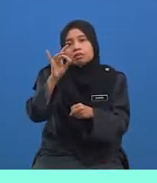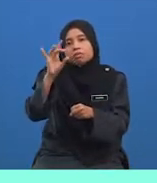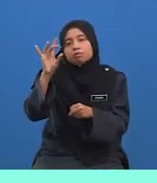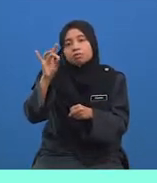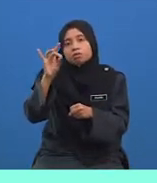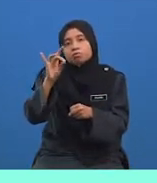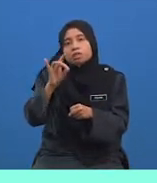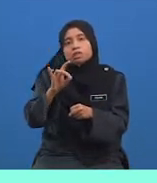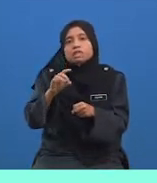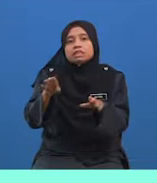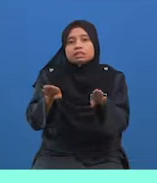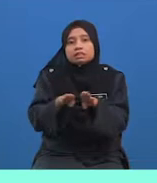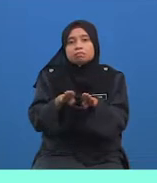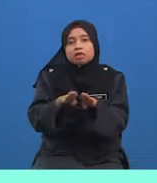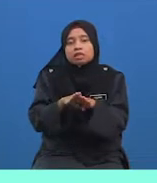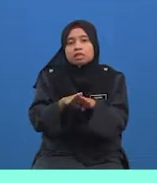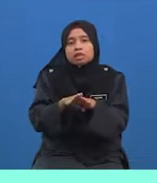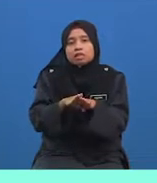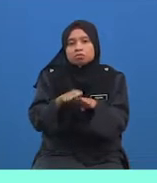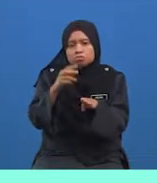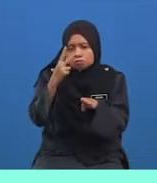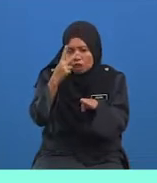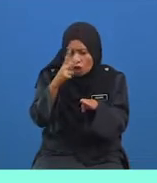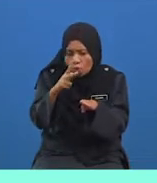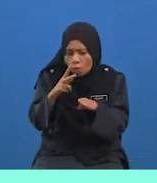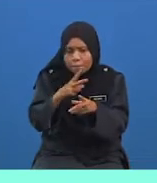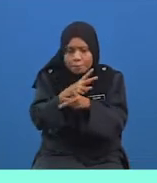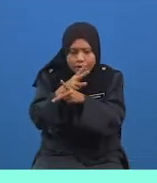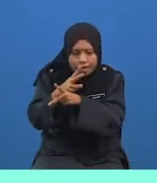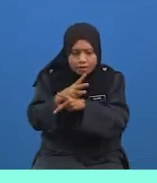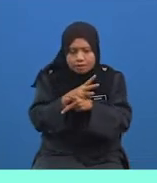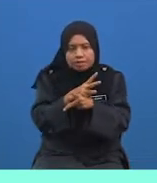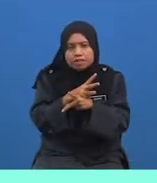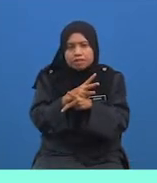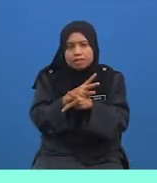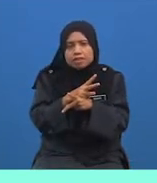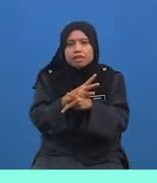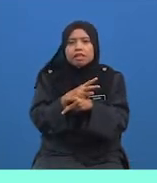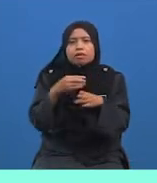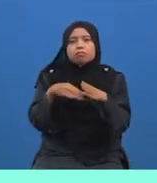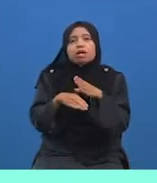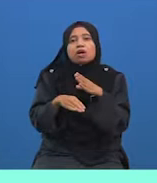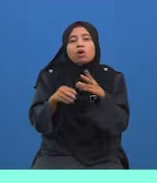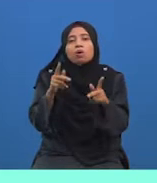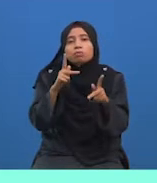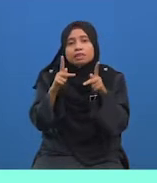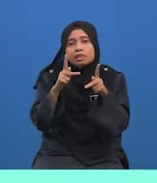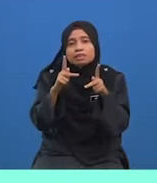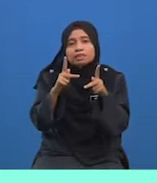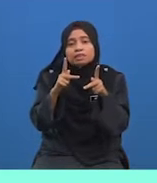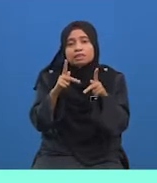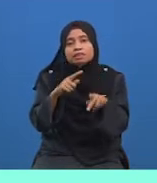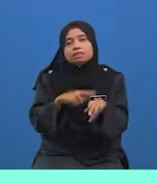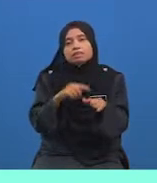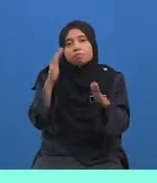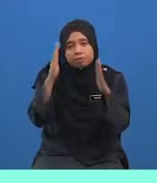1988 ini sebagai badan pengawal selia bagi industri komunikasi dan multimedia di